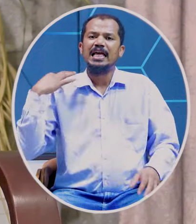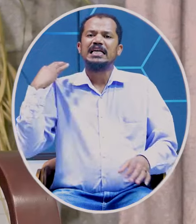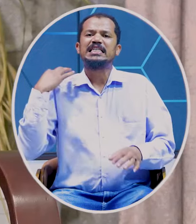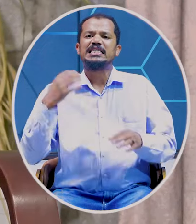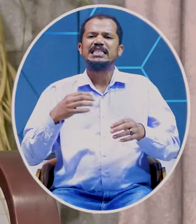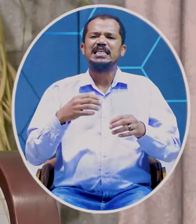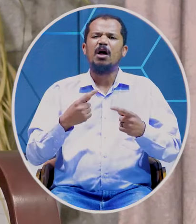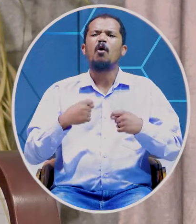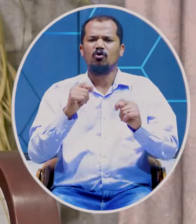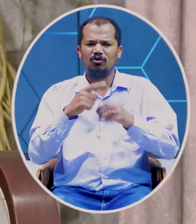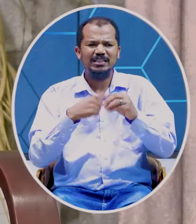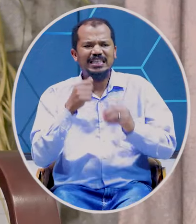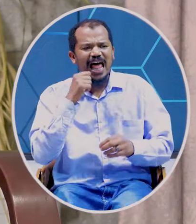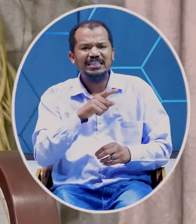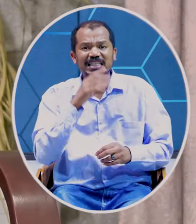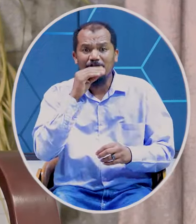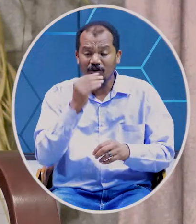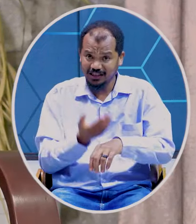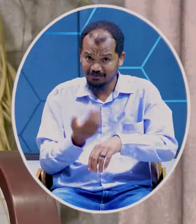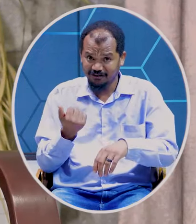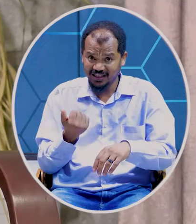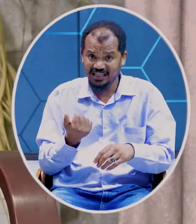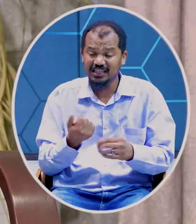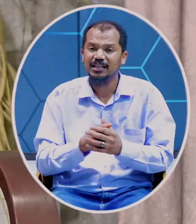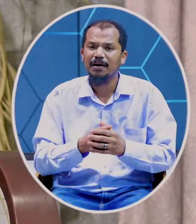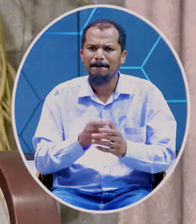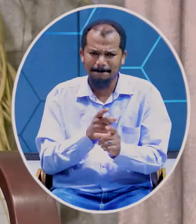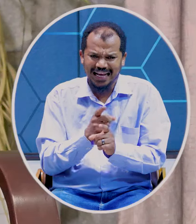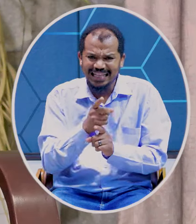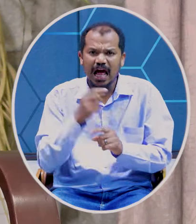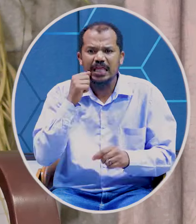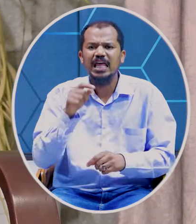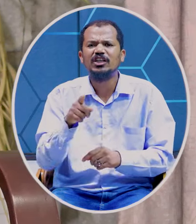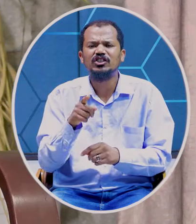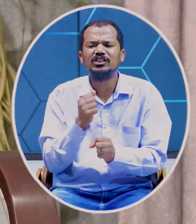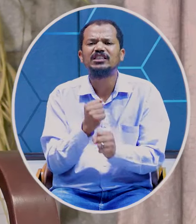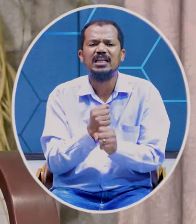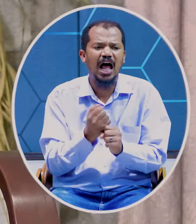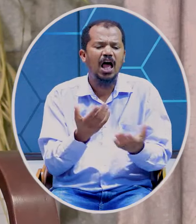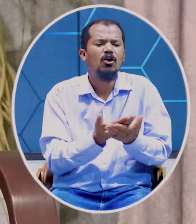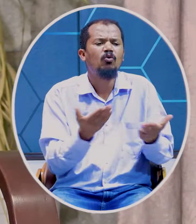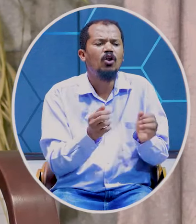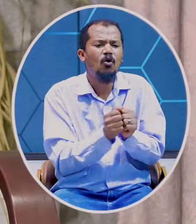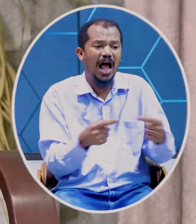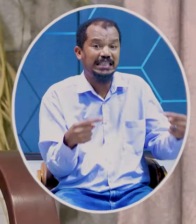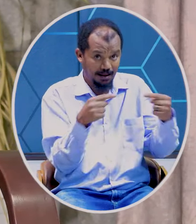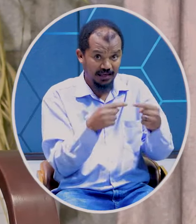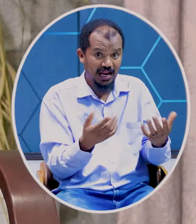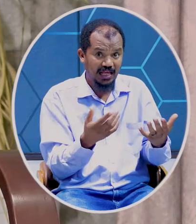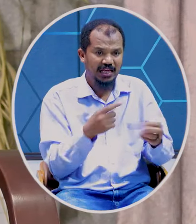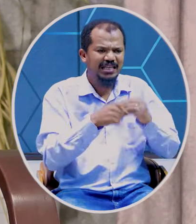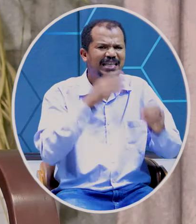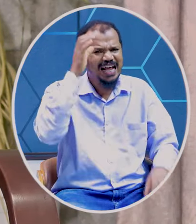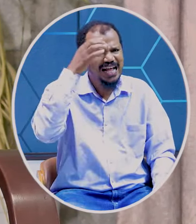ከግል ተሞክሮሽ ወይም ደግሞ ስለ አንቺ ከማውራታችን በፊት እንደው በቀጥታ የአንቺ ስራም ከጉዳዩ ጋር